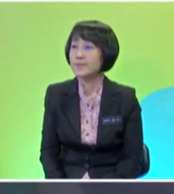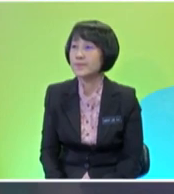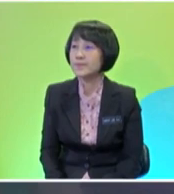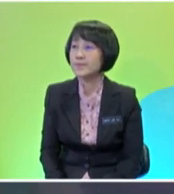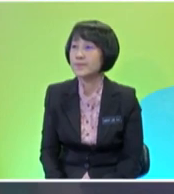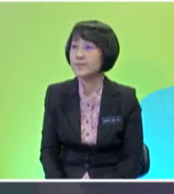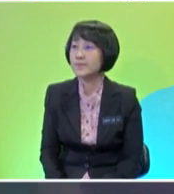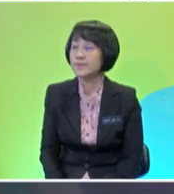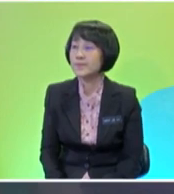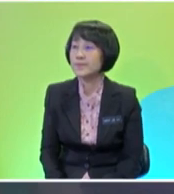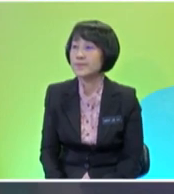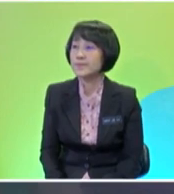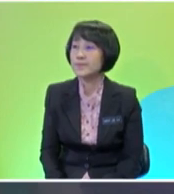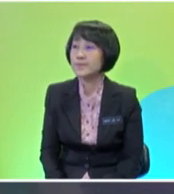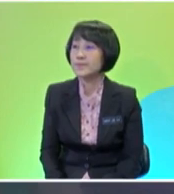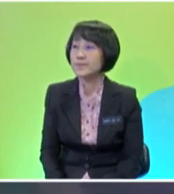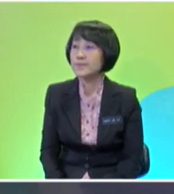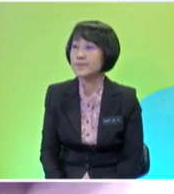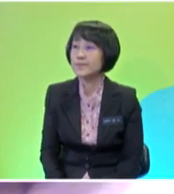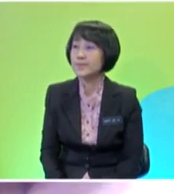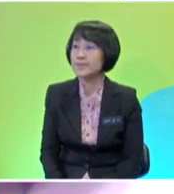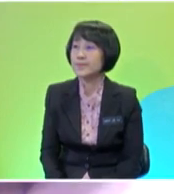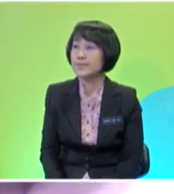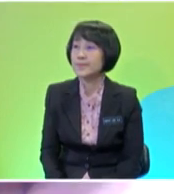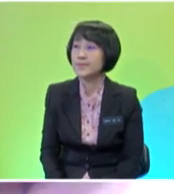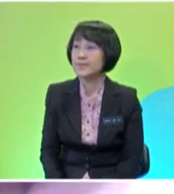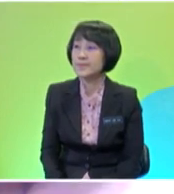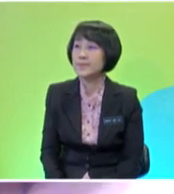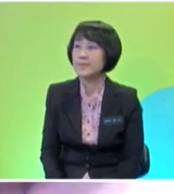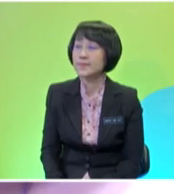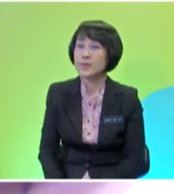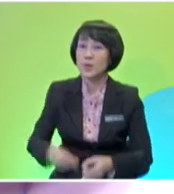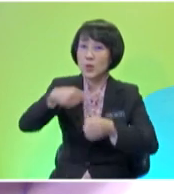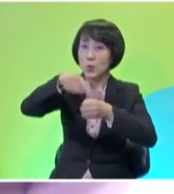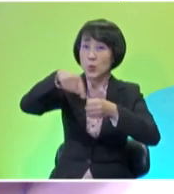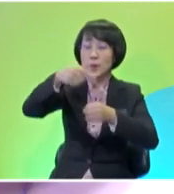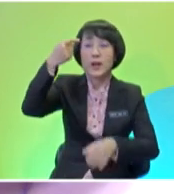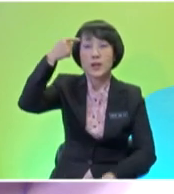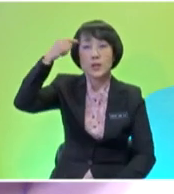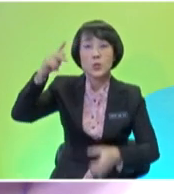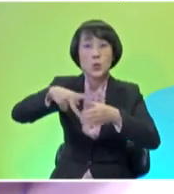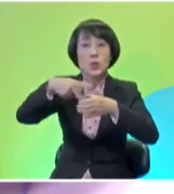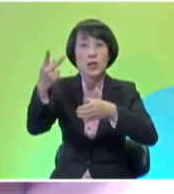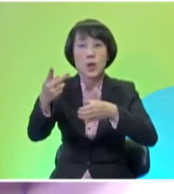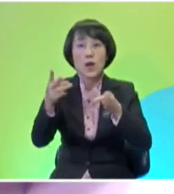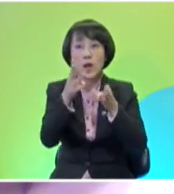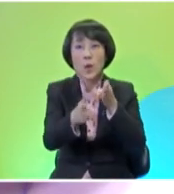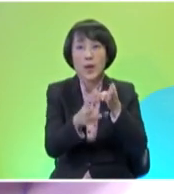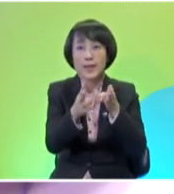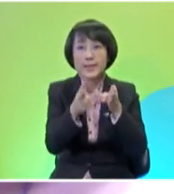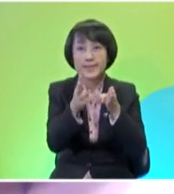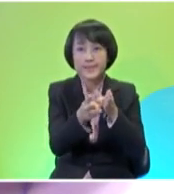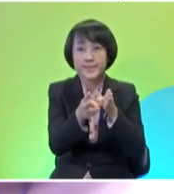kita buat 2 kali 2 eh. Ya. Yeah. Asalkan dia boleh keluar wayar tersebut. Okey, kita ukur dulu